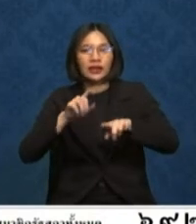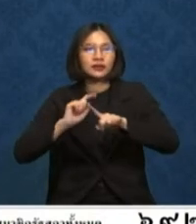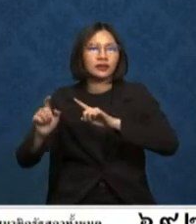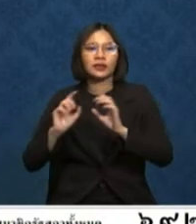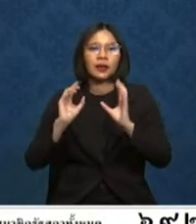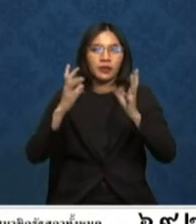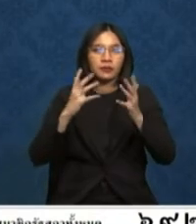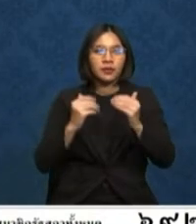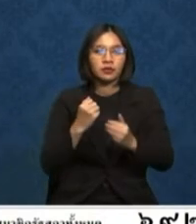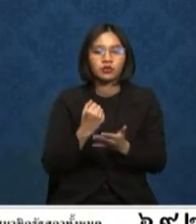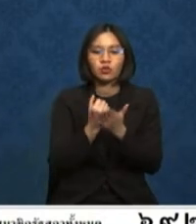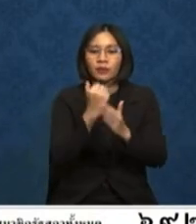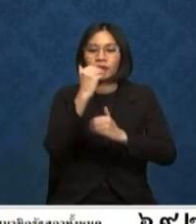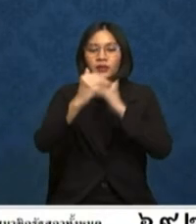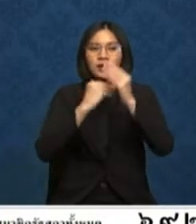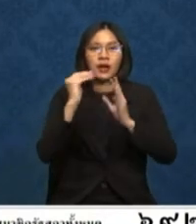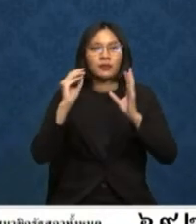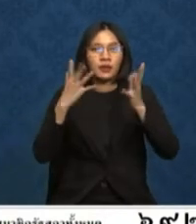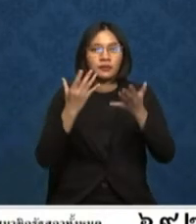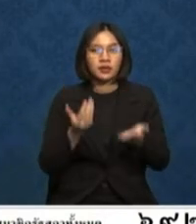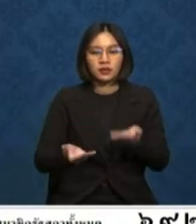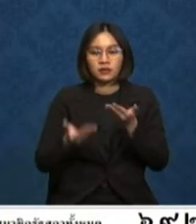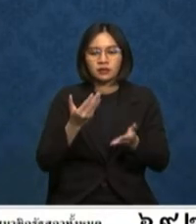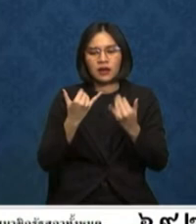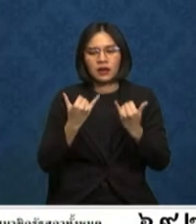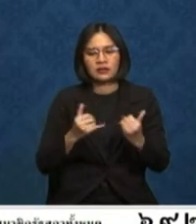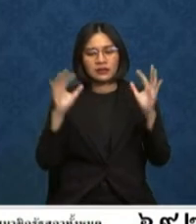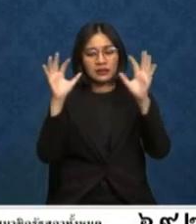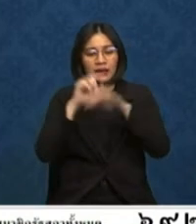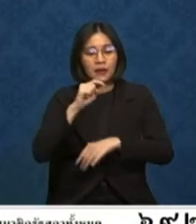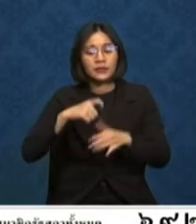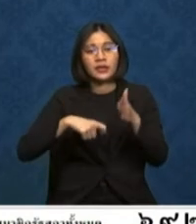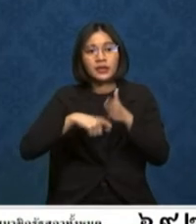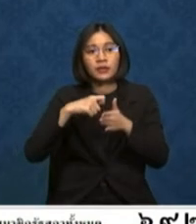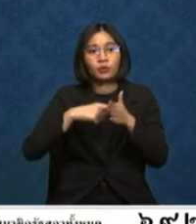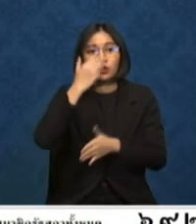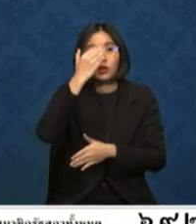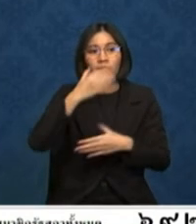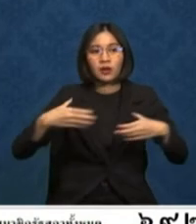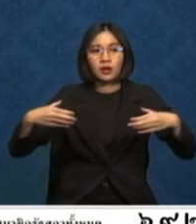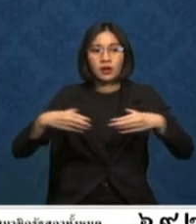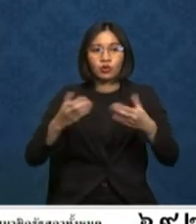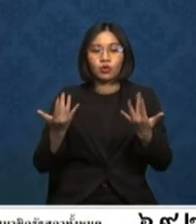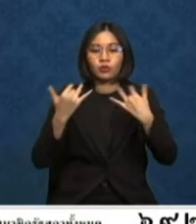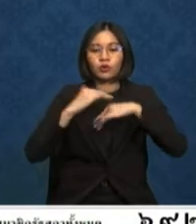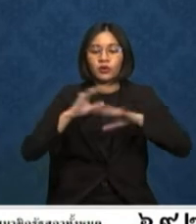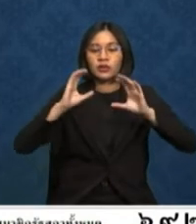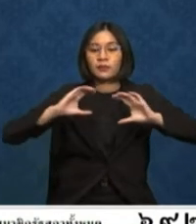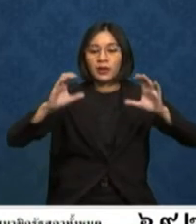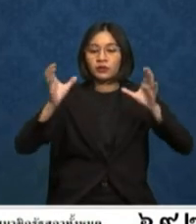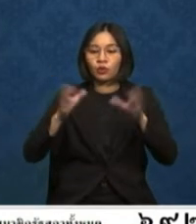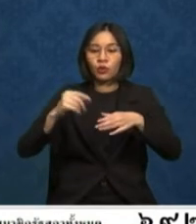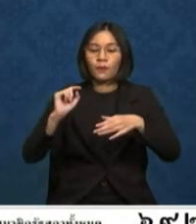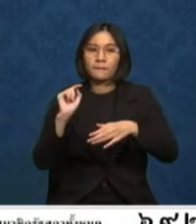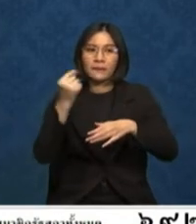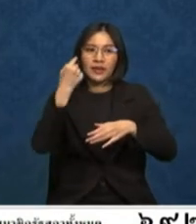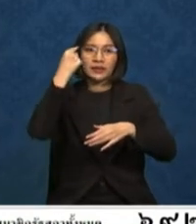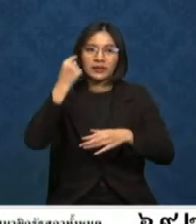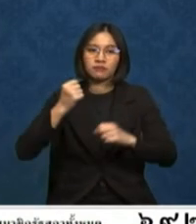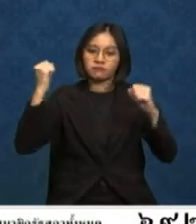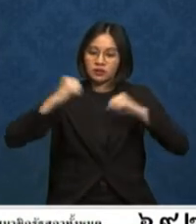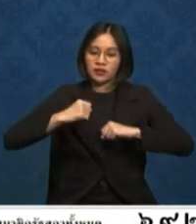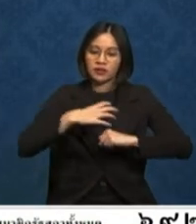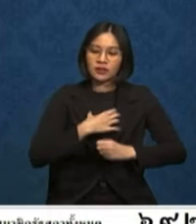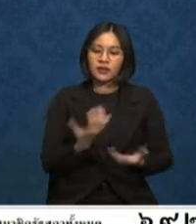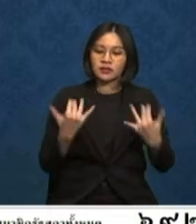และพัฒนาให้หรือนี่อาจจะเป็นเหตุผลลให้พรรคร่วมรัฐบาลน้องใหม่ท่านตัดสินใจที่